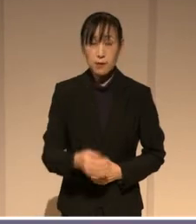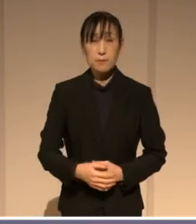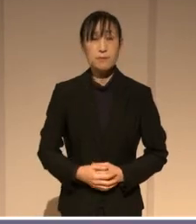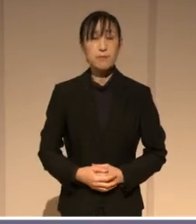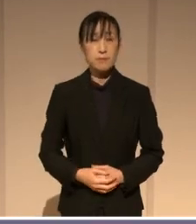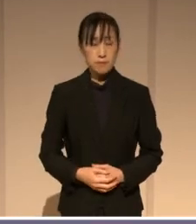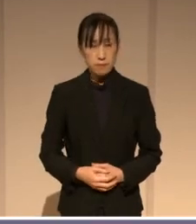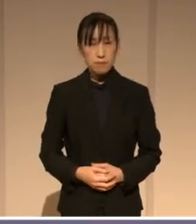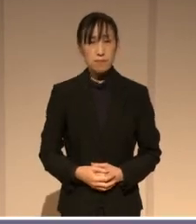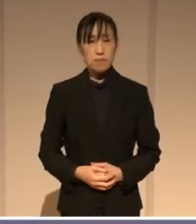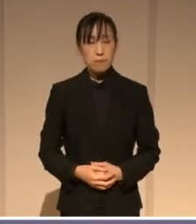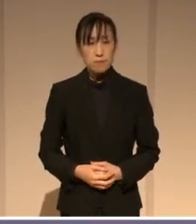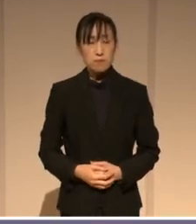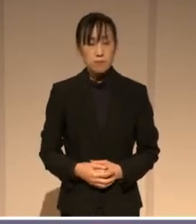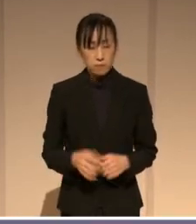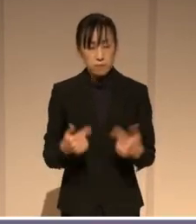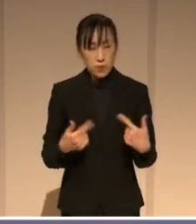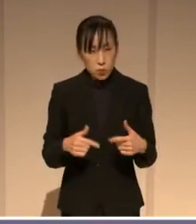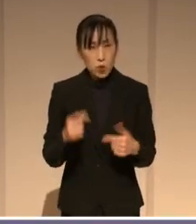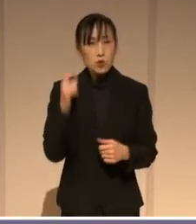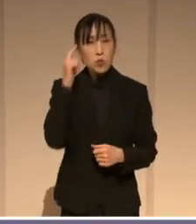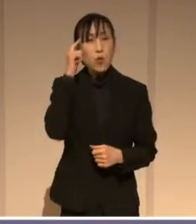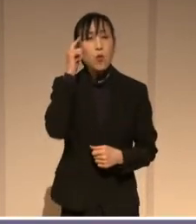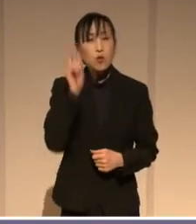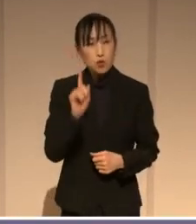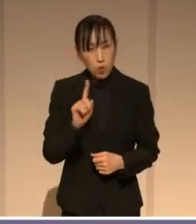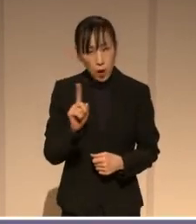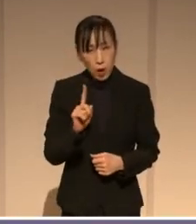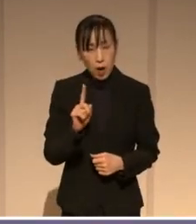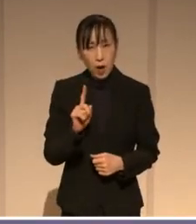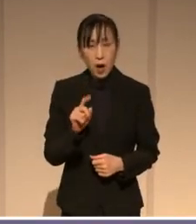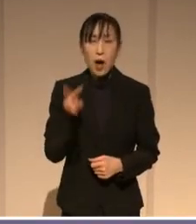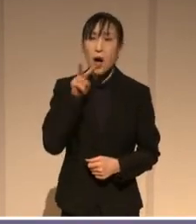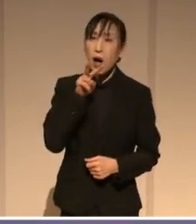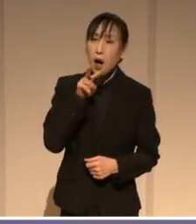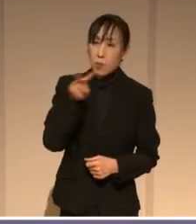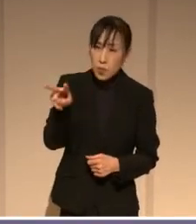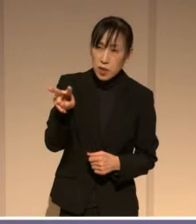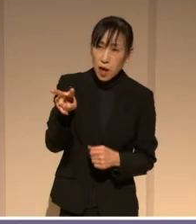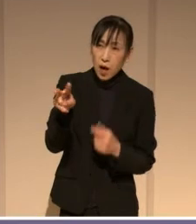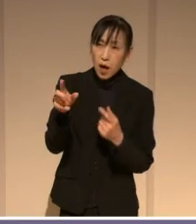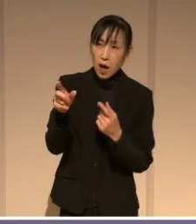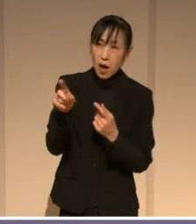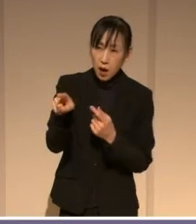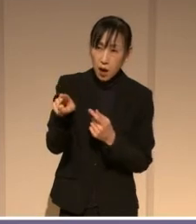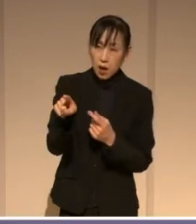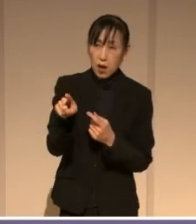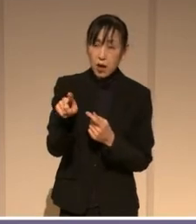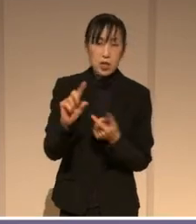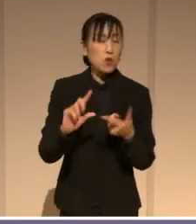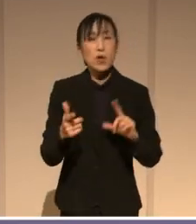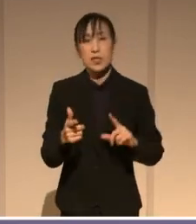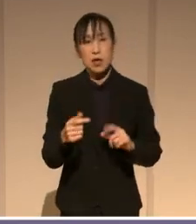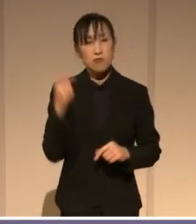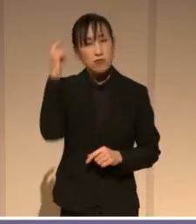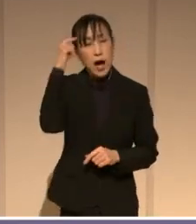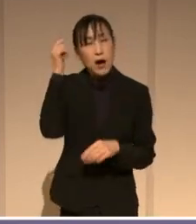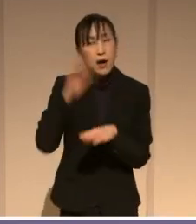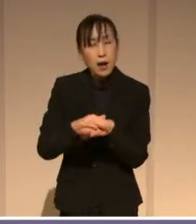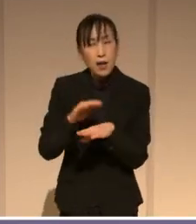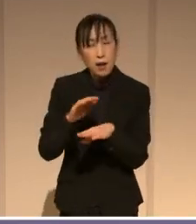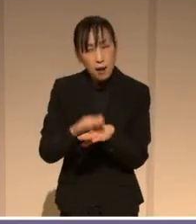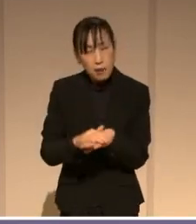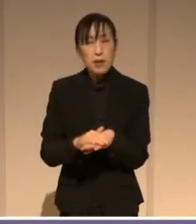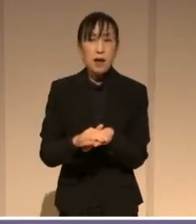よく思うんですけど人は見た目ではなく本当に考え方だなと思いますやっぱり自分の場合